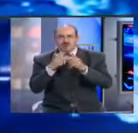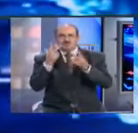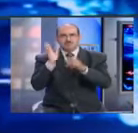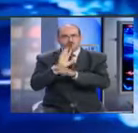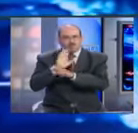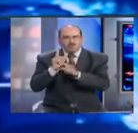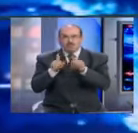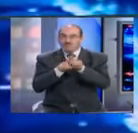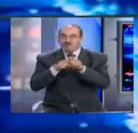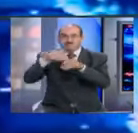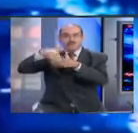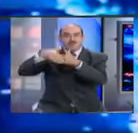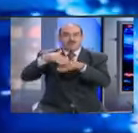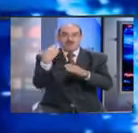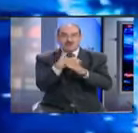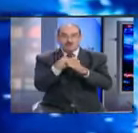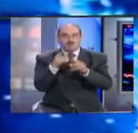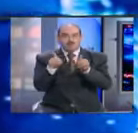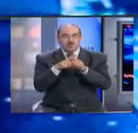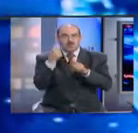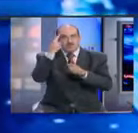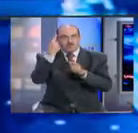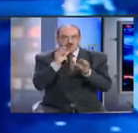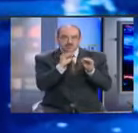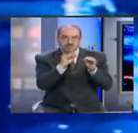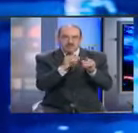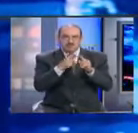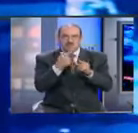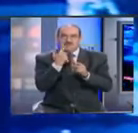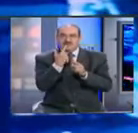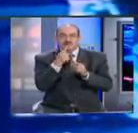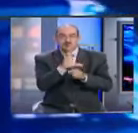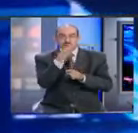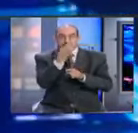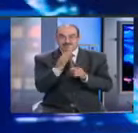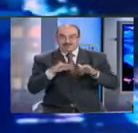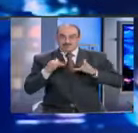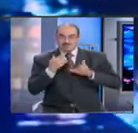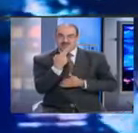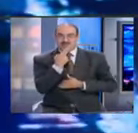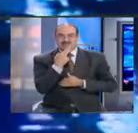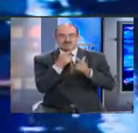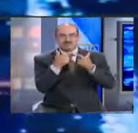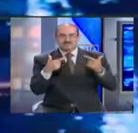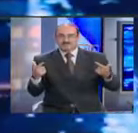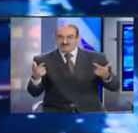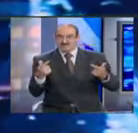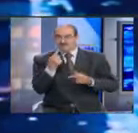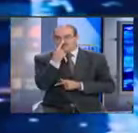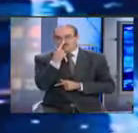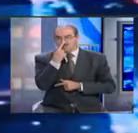الوسط التربوي لجعلها مشتلة لتربية المواهب وتنميتها في مختلف